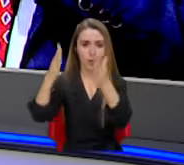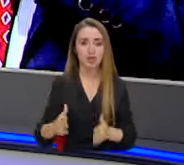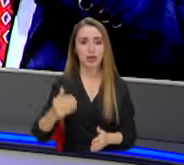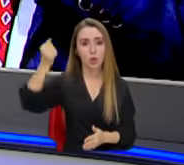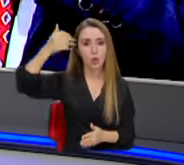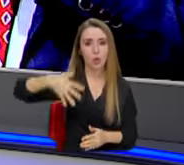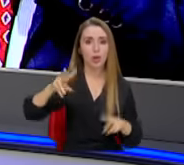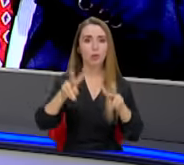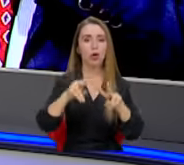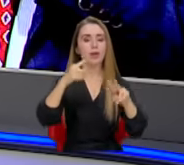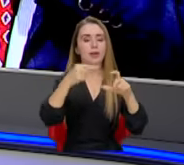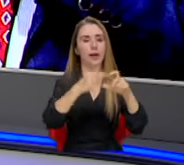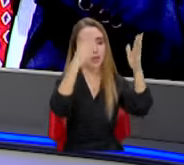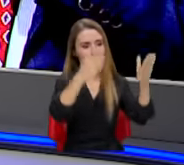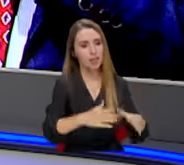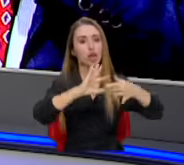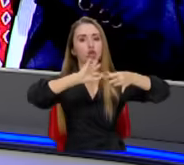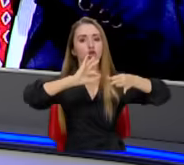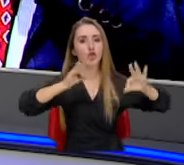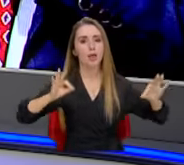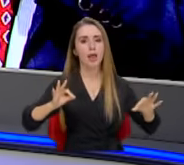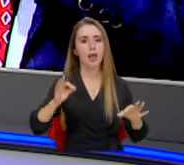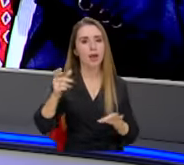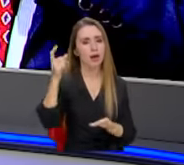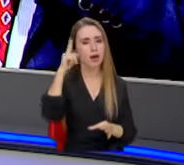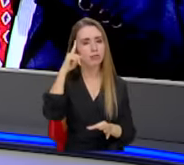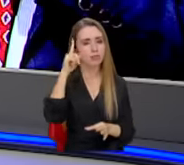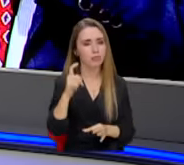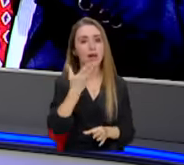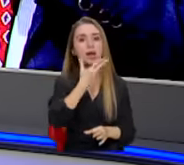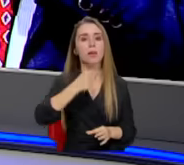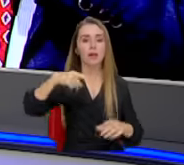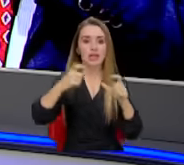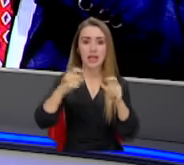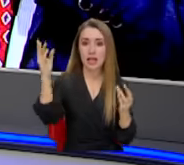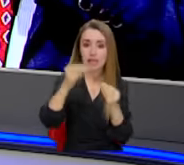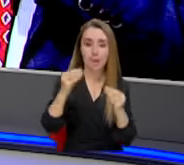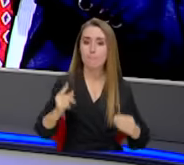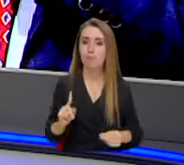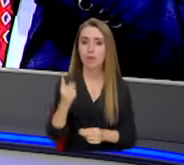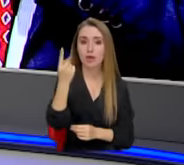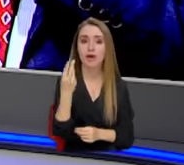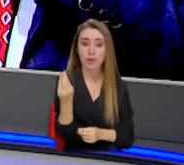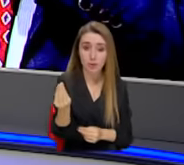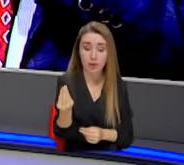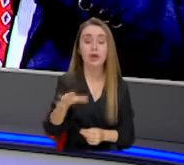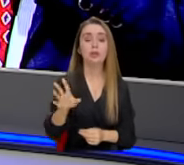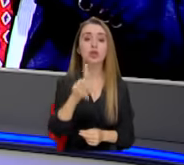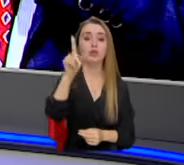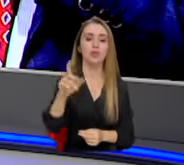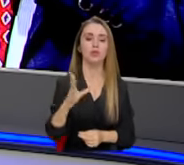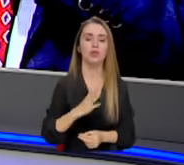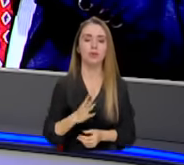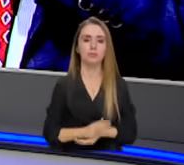kurmayı Muhammed Emin Akbaşoğlu'nun sözleriyle akıllara düşen emekliye seyyanen zam müjdesi verilip verilmeyeceği